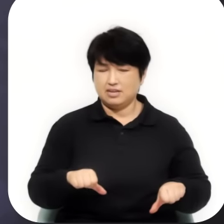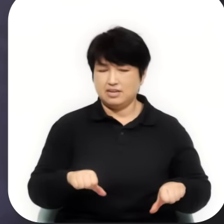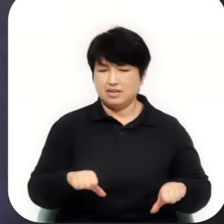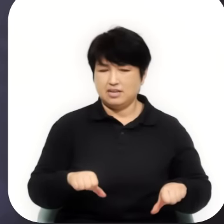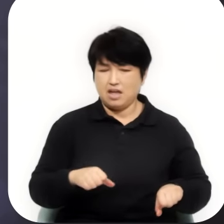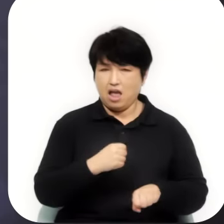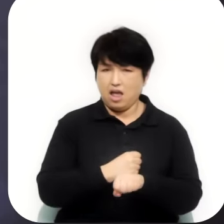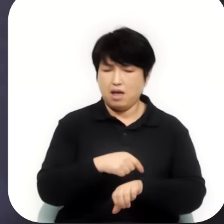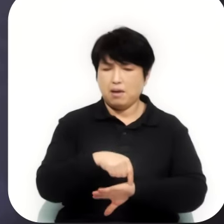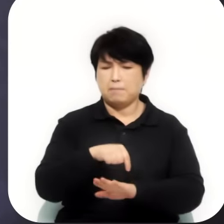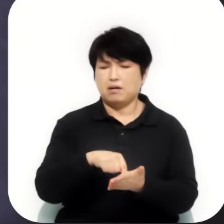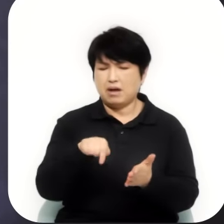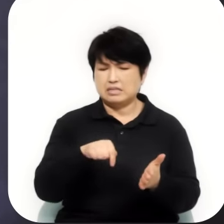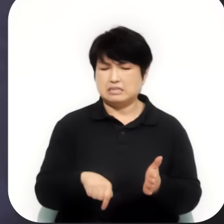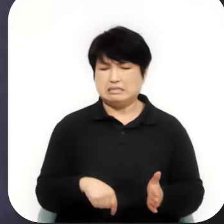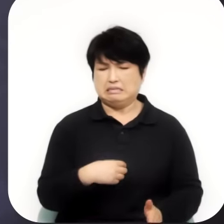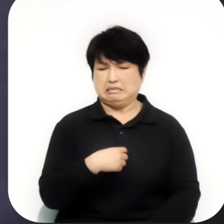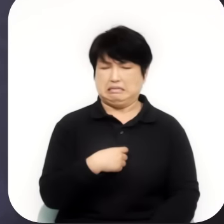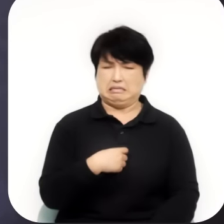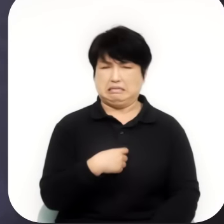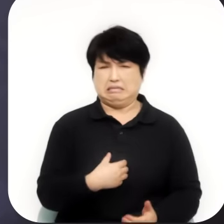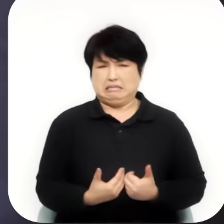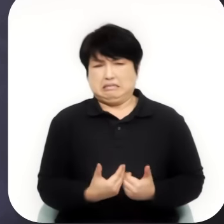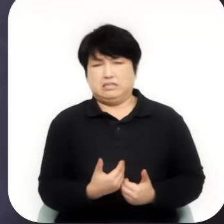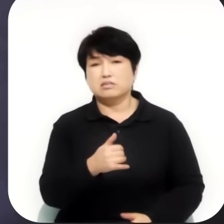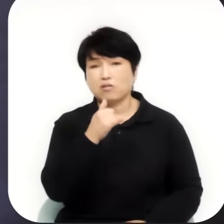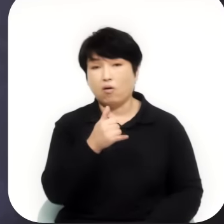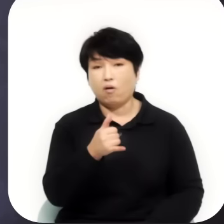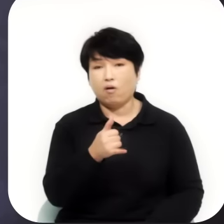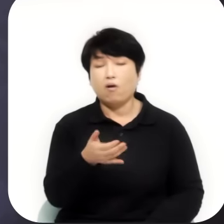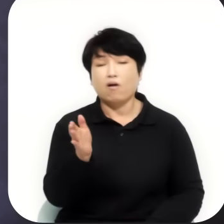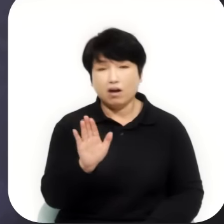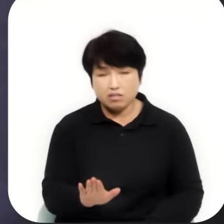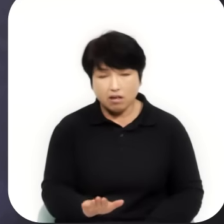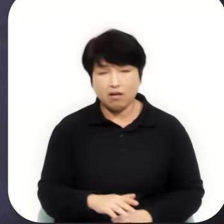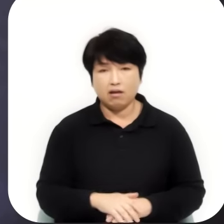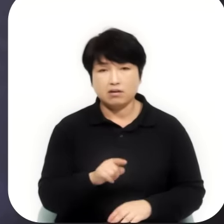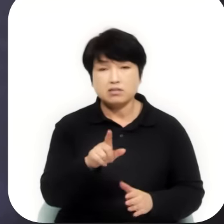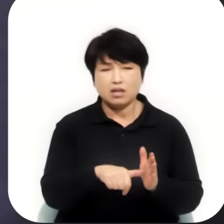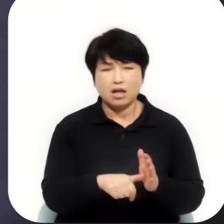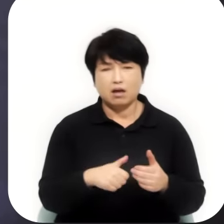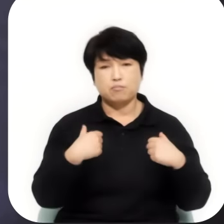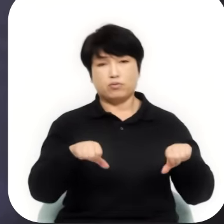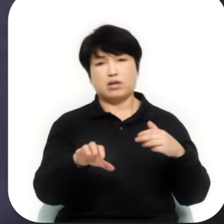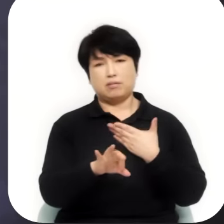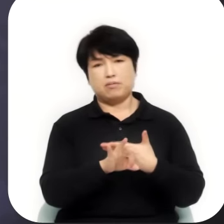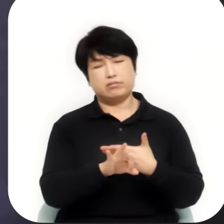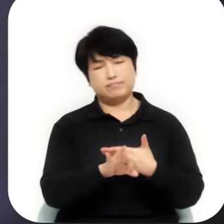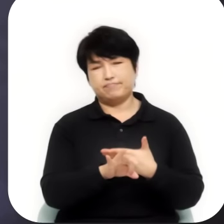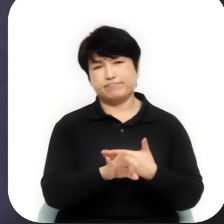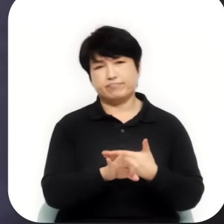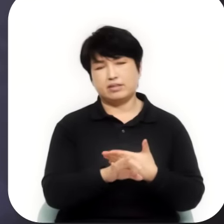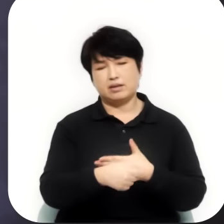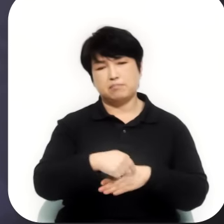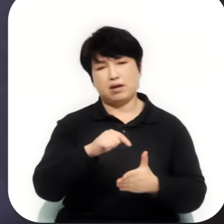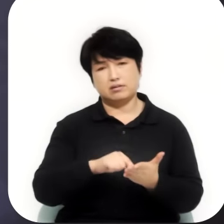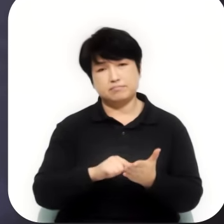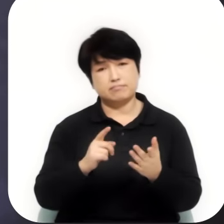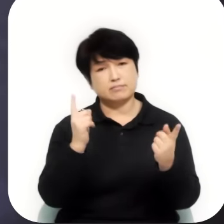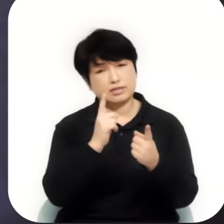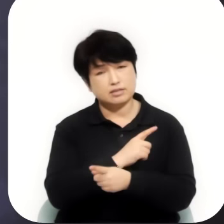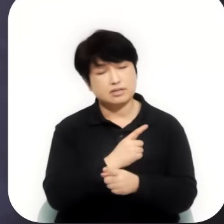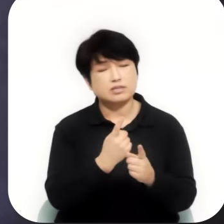싫고 막 이런 저항이 일어납니다. 그 저항이 일어난다 그만둬버리면 치유가 안 되고 그 저항이 일어나도